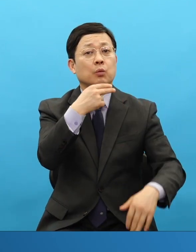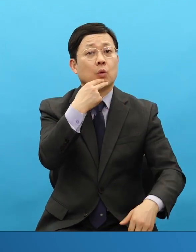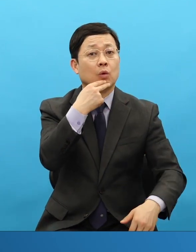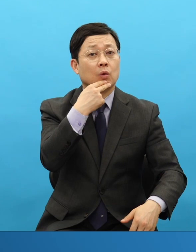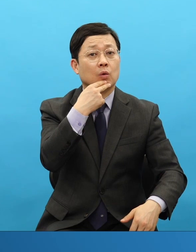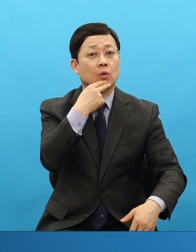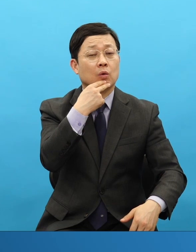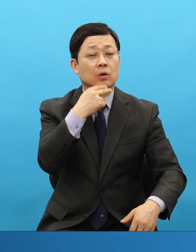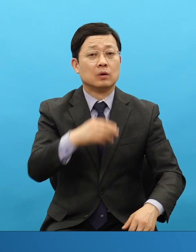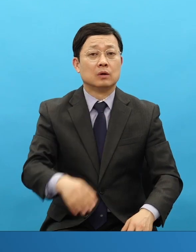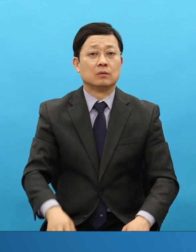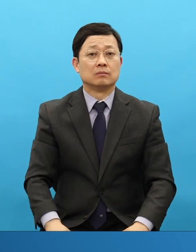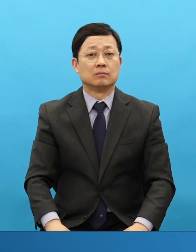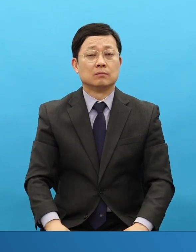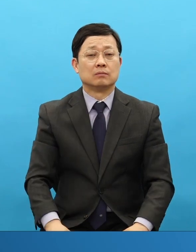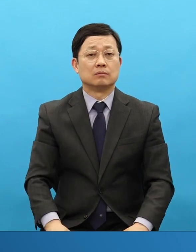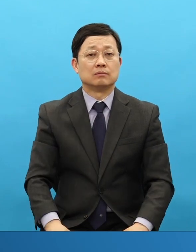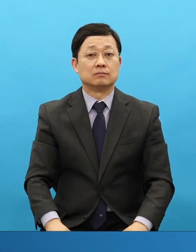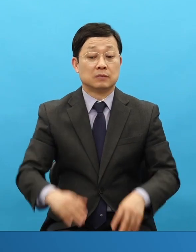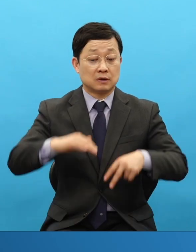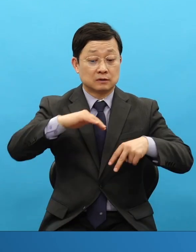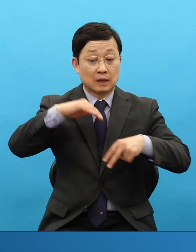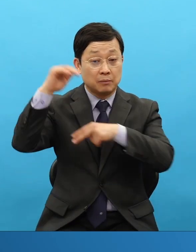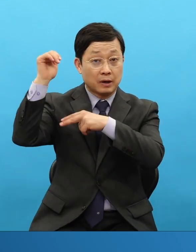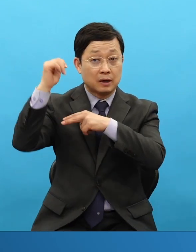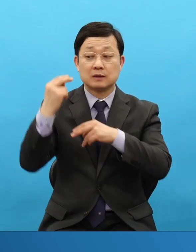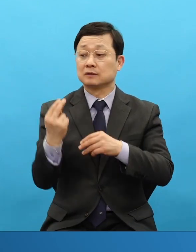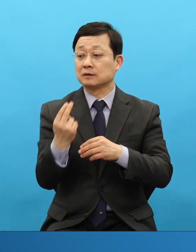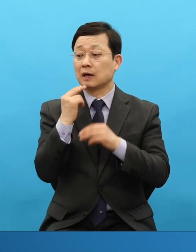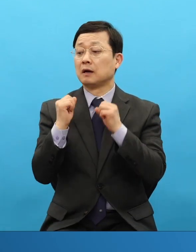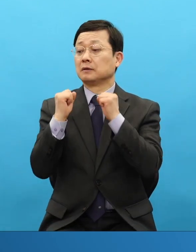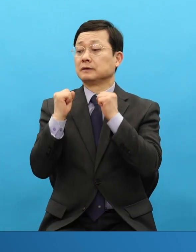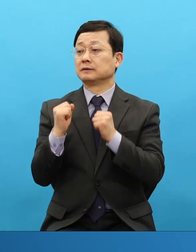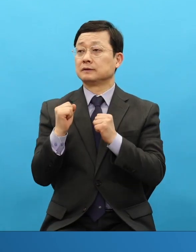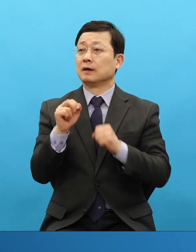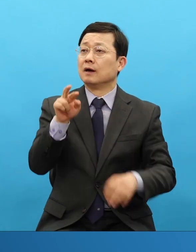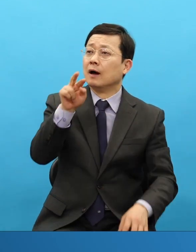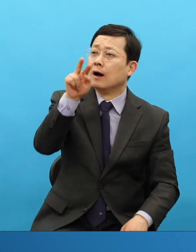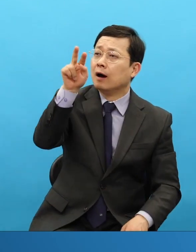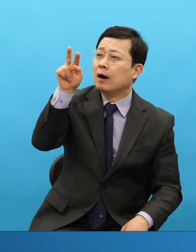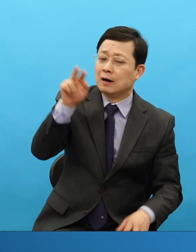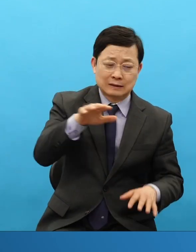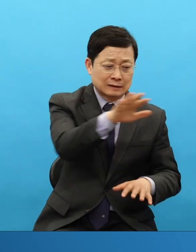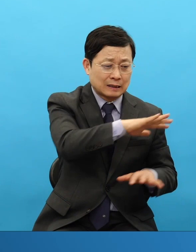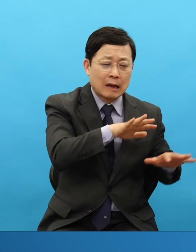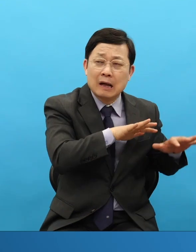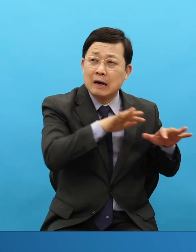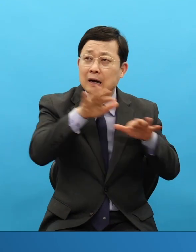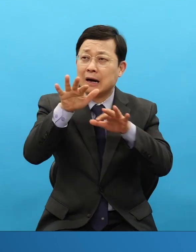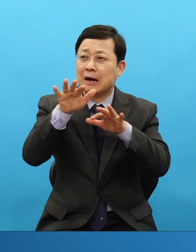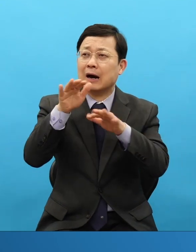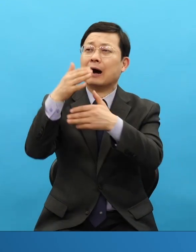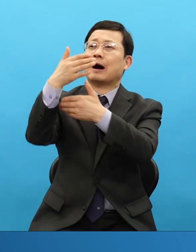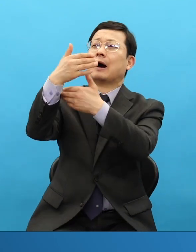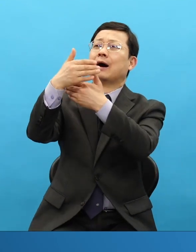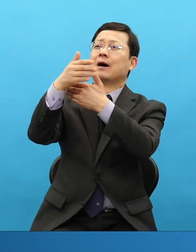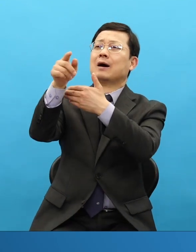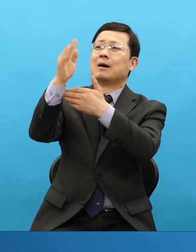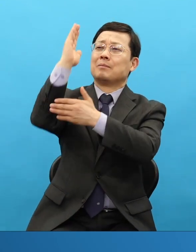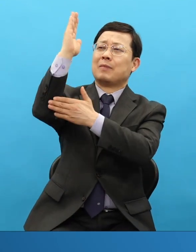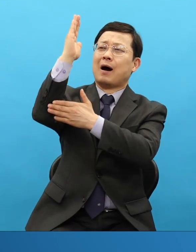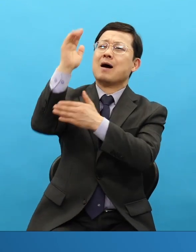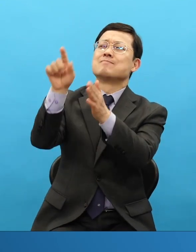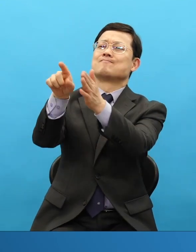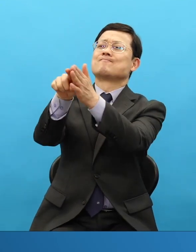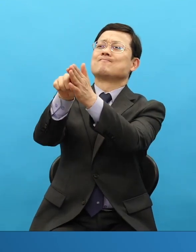동안에 사무엘을 본 사람들은 하나님을 믿었더라. And when Samuel was alive, those who saw him believed